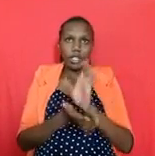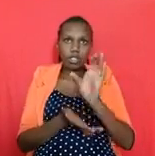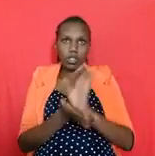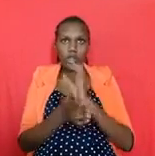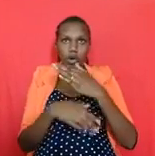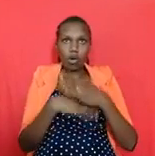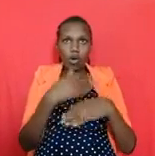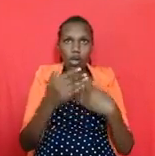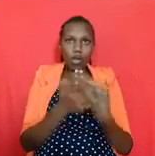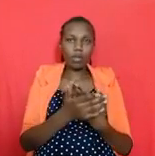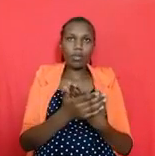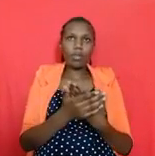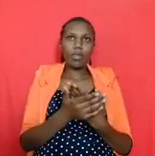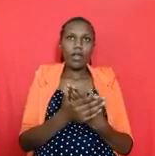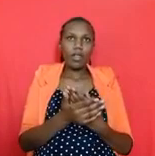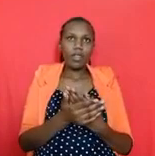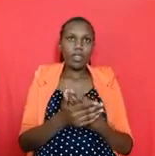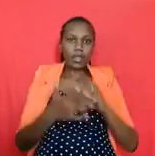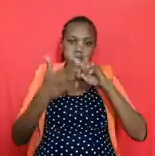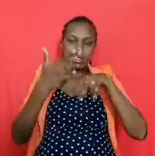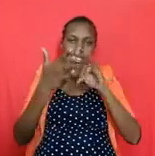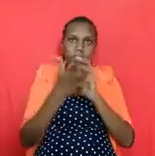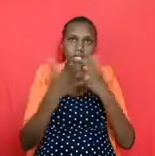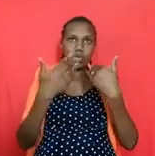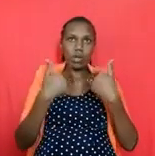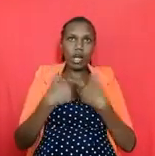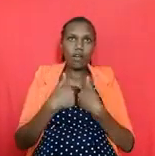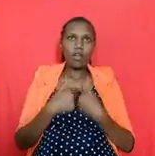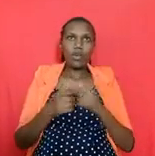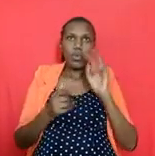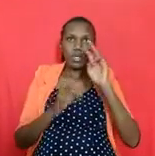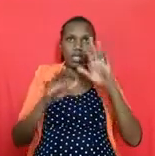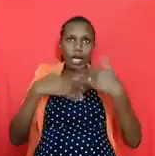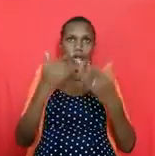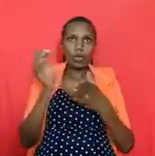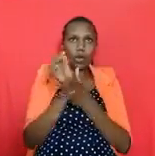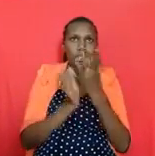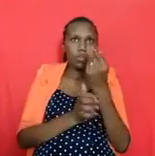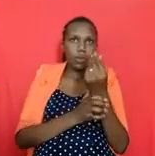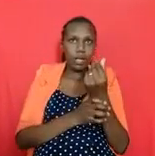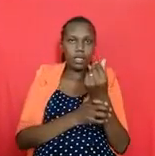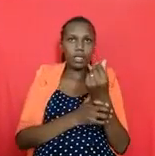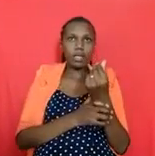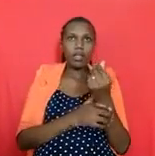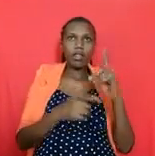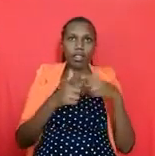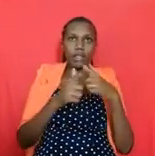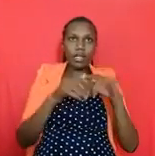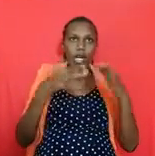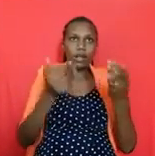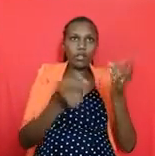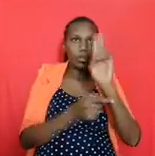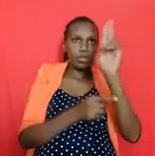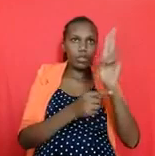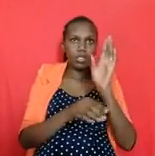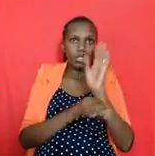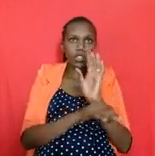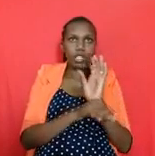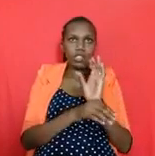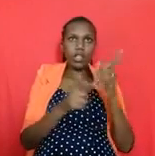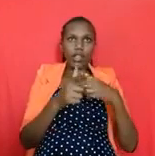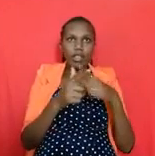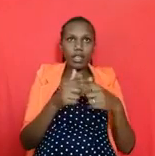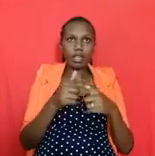statement statement ra tuguthoma tukuona uria monire mbia uria cionganirio uria ciokire thiini wa kanitha no uria mbeca